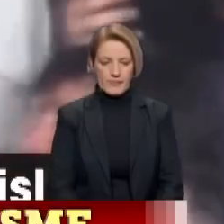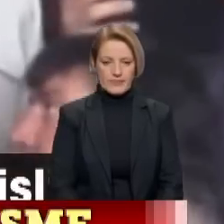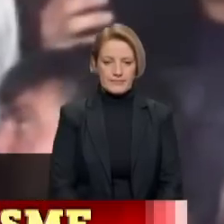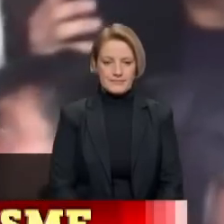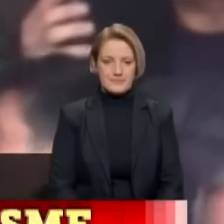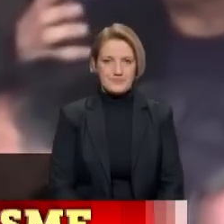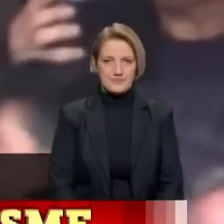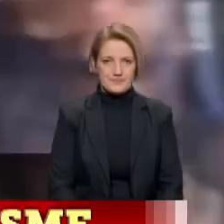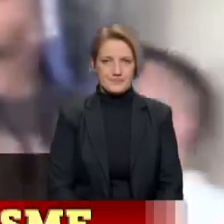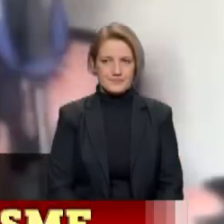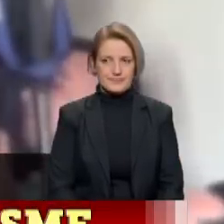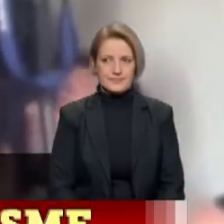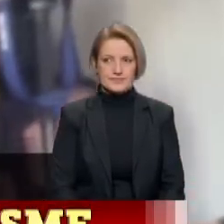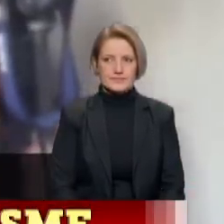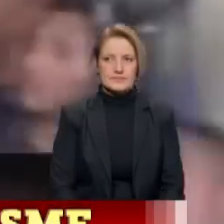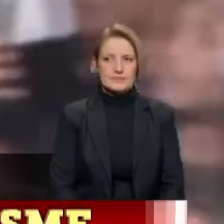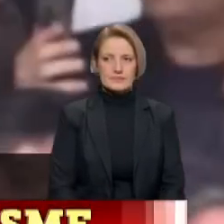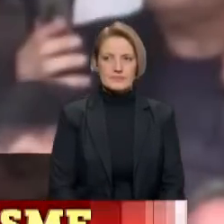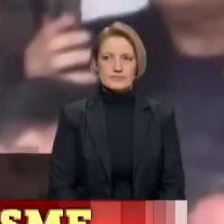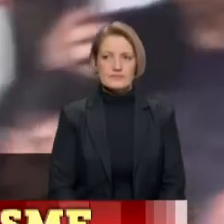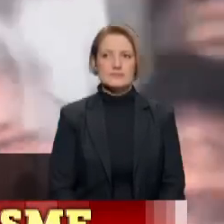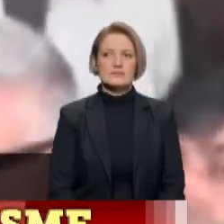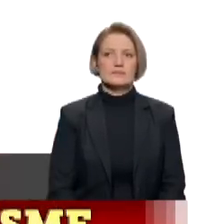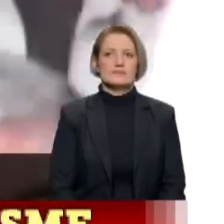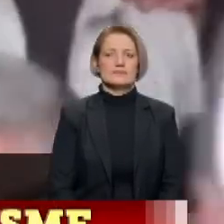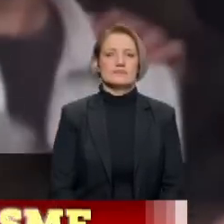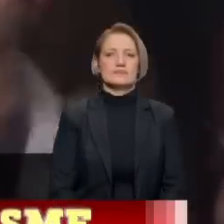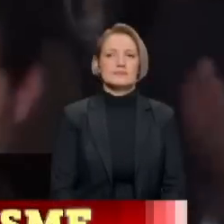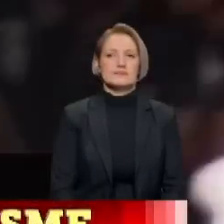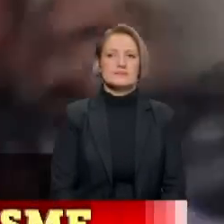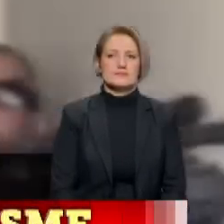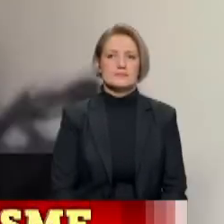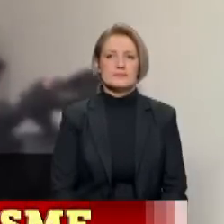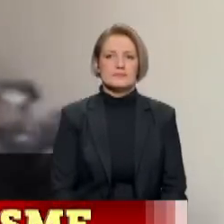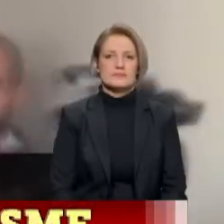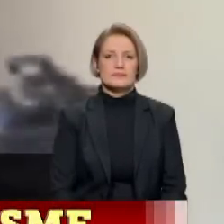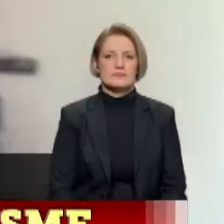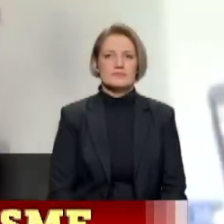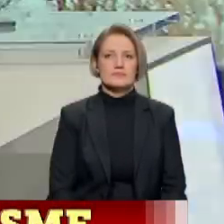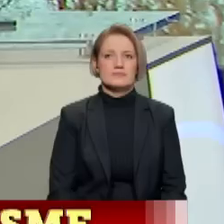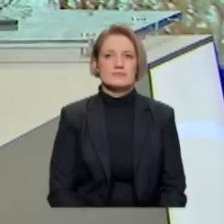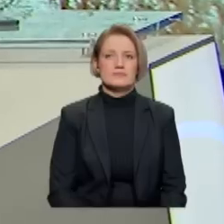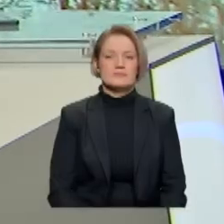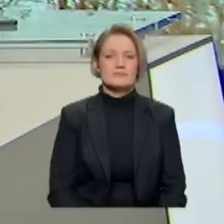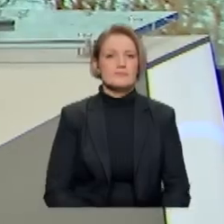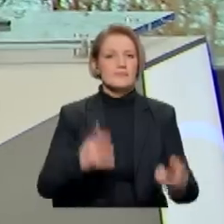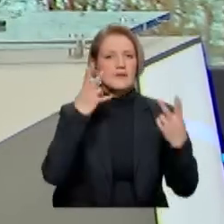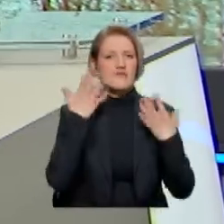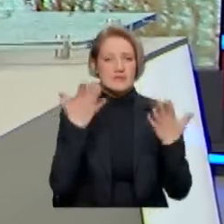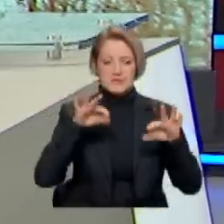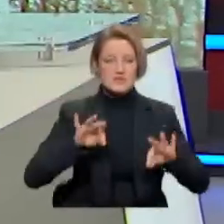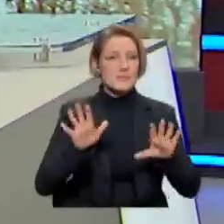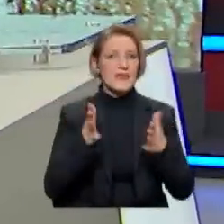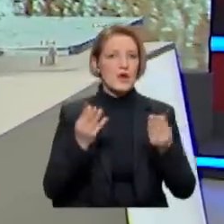misli 2023'te de cevabını tokat gibi verir. Evet, şimdi ne